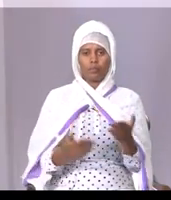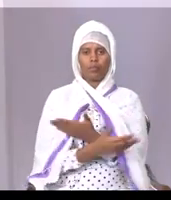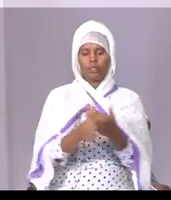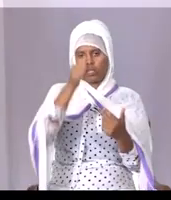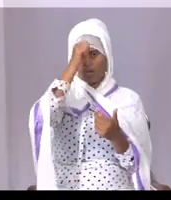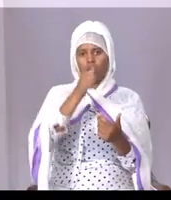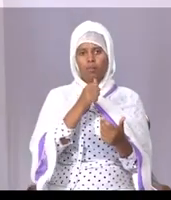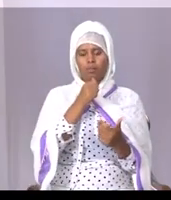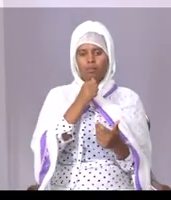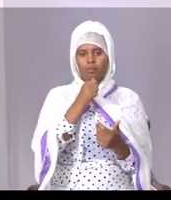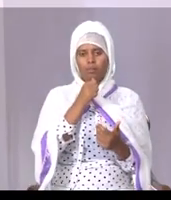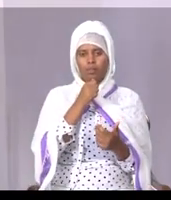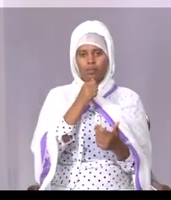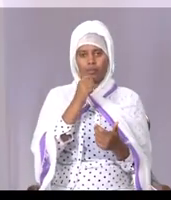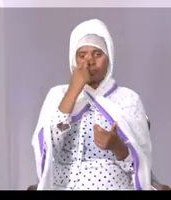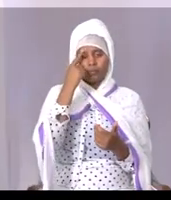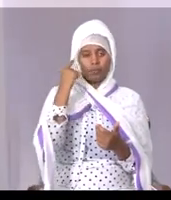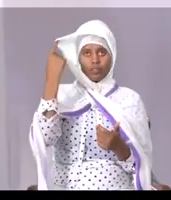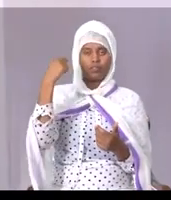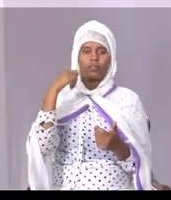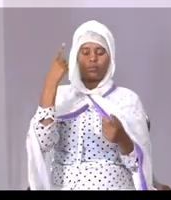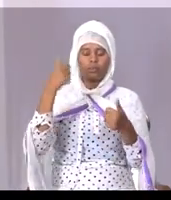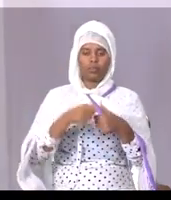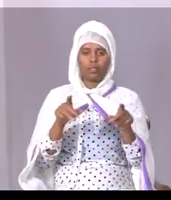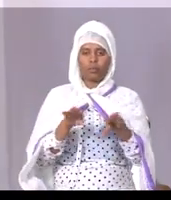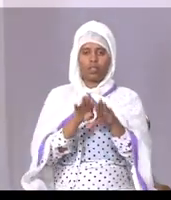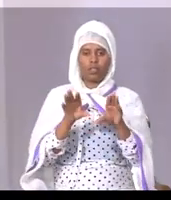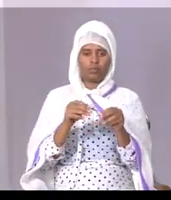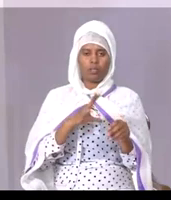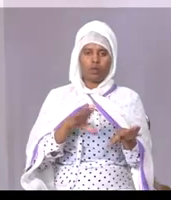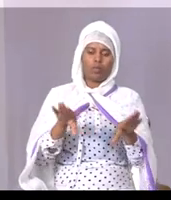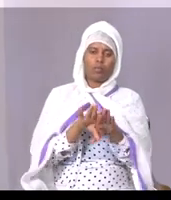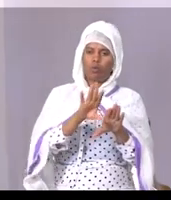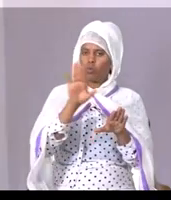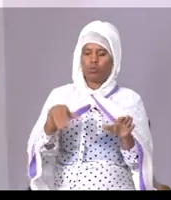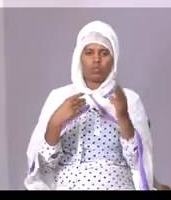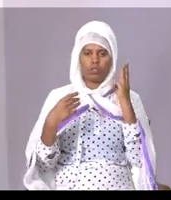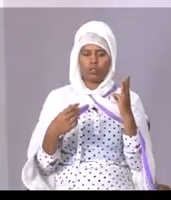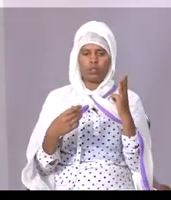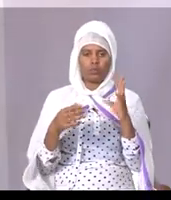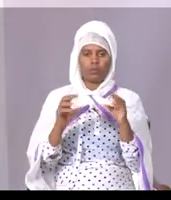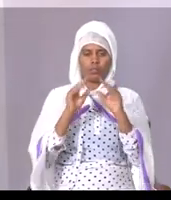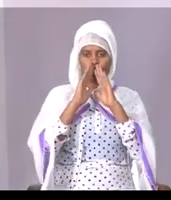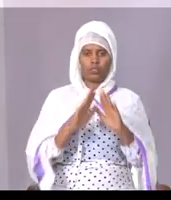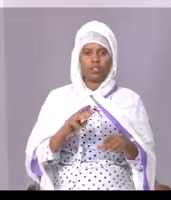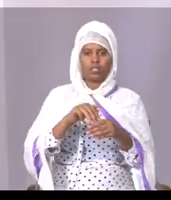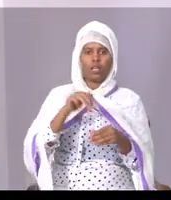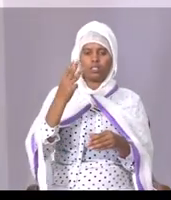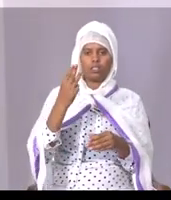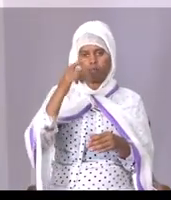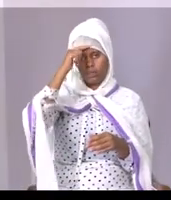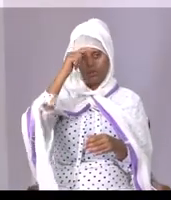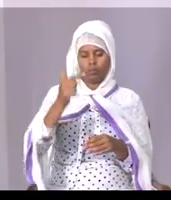ልክዕ ብዘይ ኣብ ዘይፈቐደሉ ናባይ ክመፅእ ዝኽእል ካ ወል ሓደ የለን ስለዚ ብፍቓድ መዓረ ምዃኖም ብህልውና ሓደ ምዃኖም እዩ ዝገል ሓድነትን ሰለስትነትን ቅዱስ ስላሴ